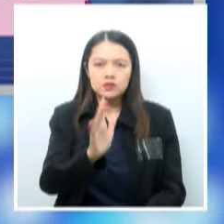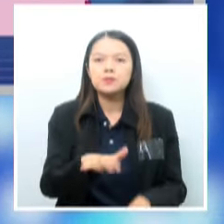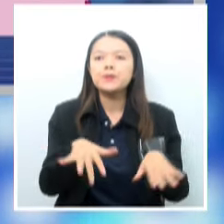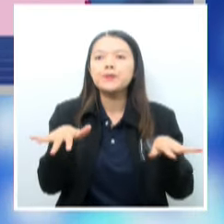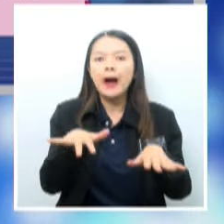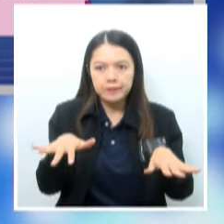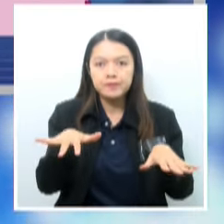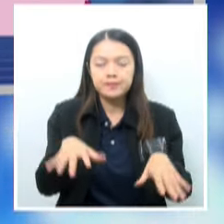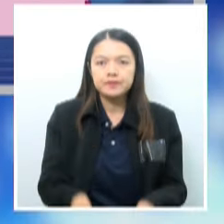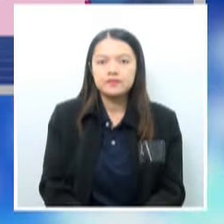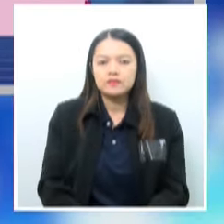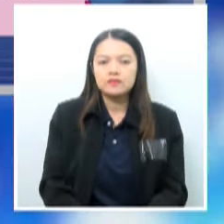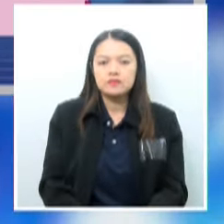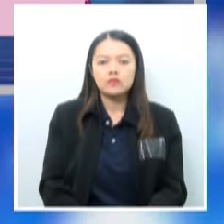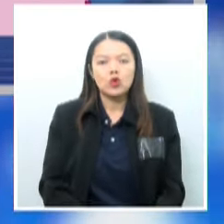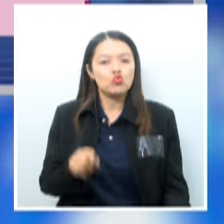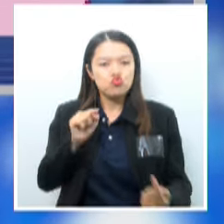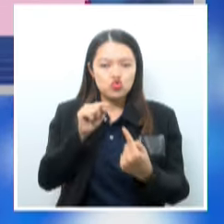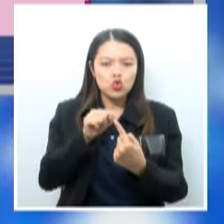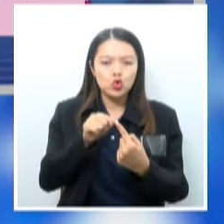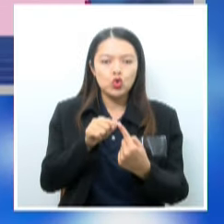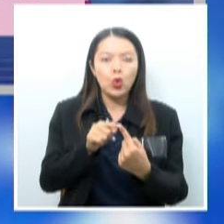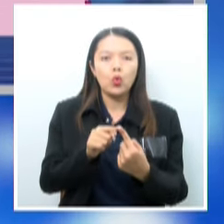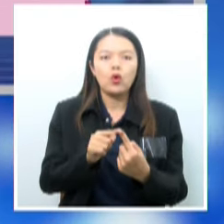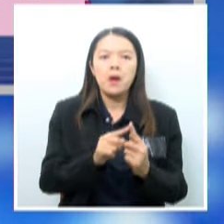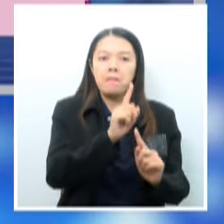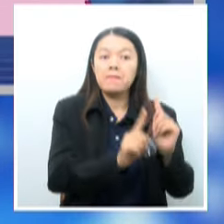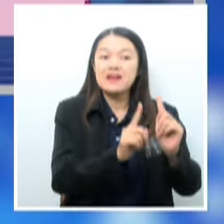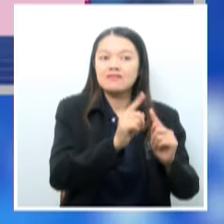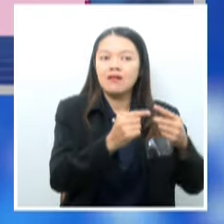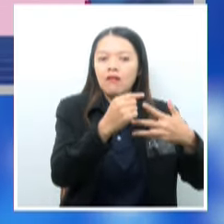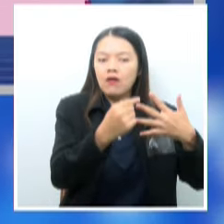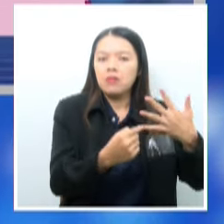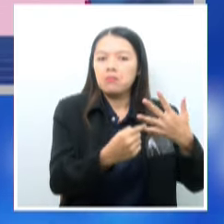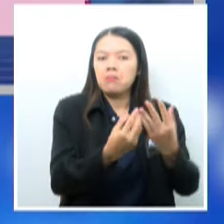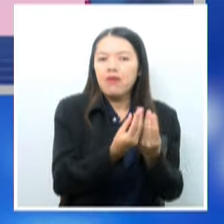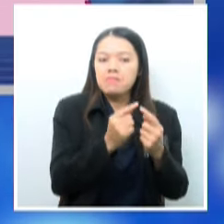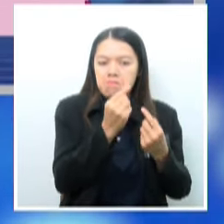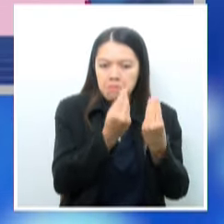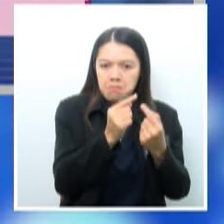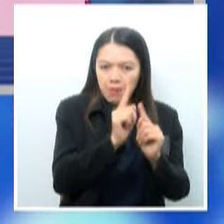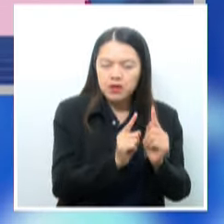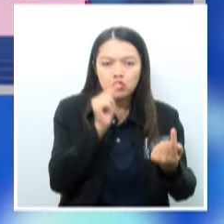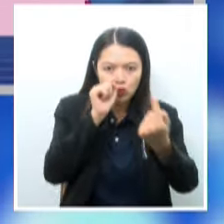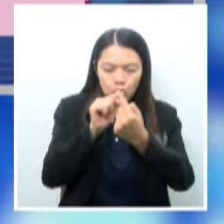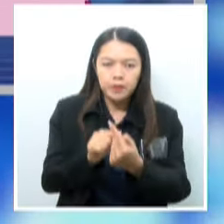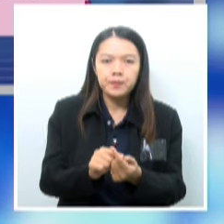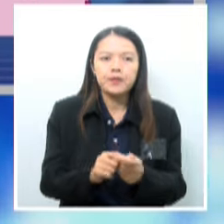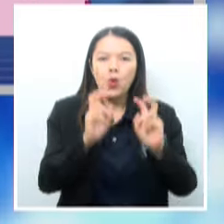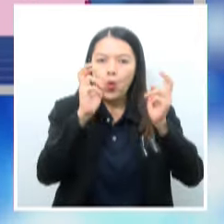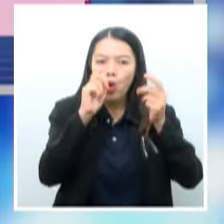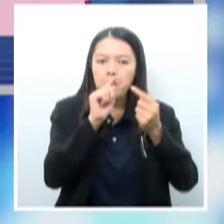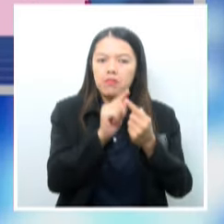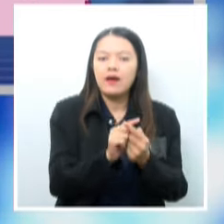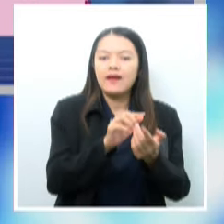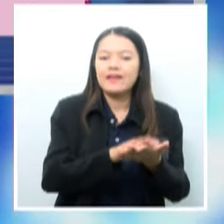ก็ต้องแต่ต้องตรงกับตัวชี้วัดการประเมินนะครับไม่ใช่ว่าจะไปประเมินเรื่องนี้แต่เอาเด็ก